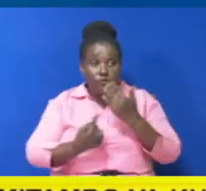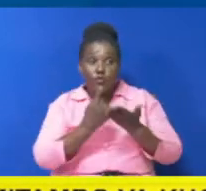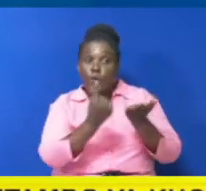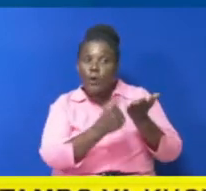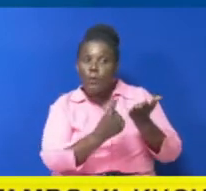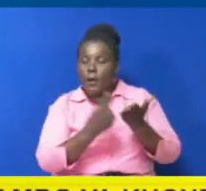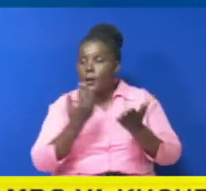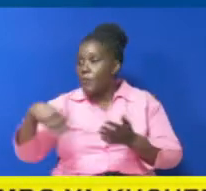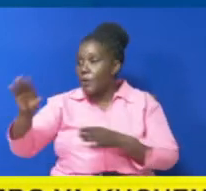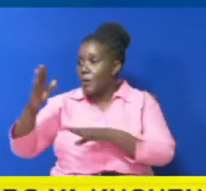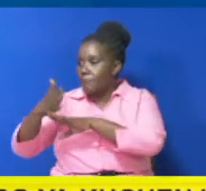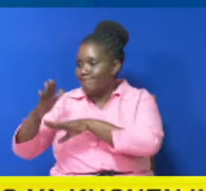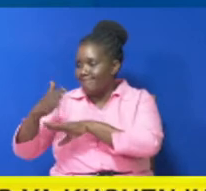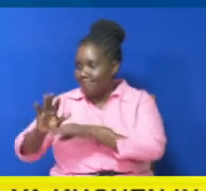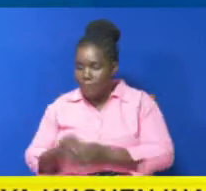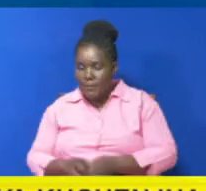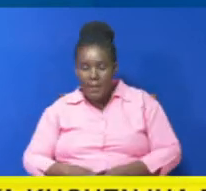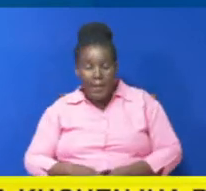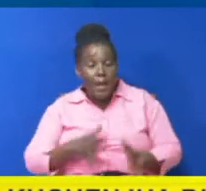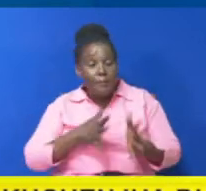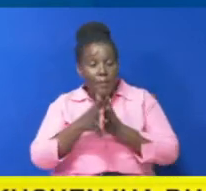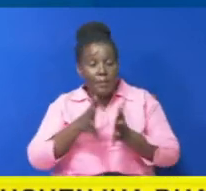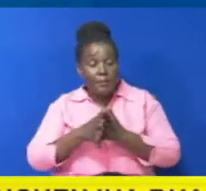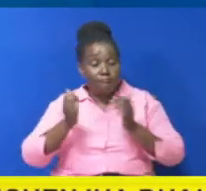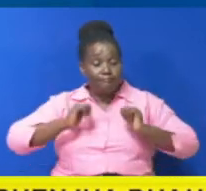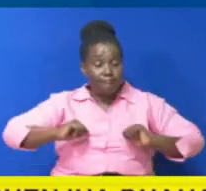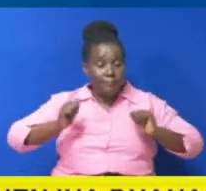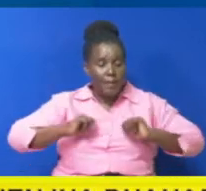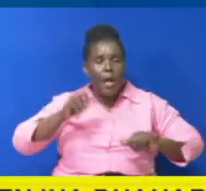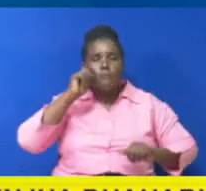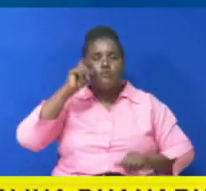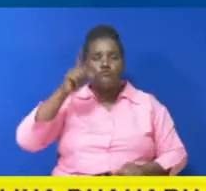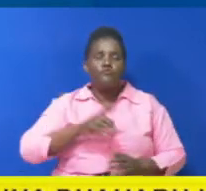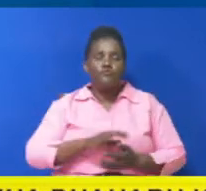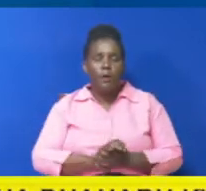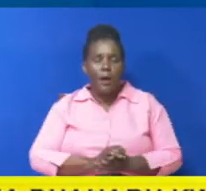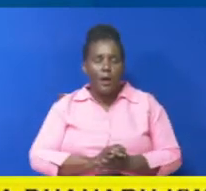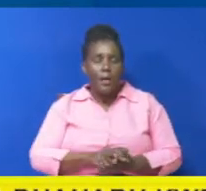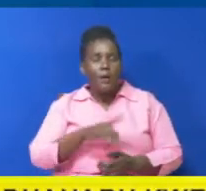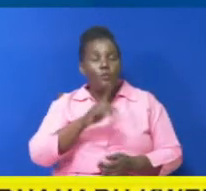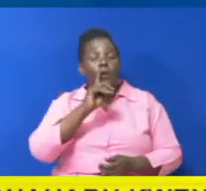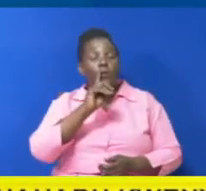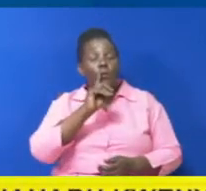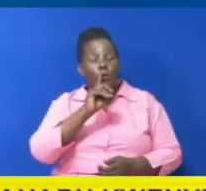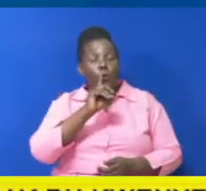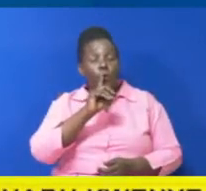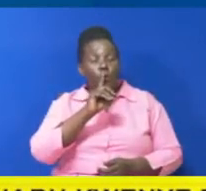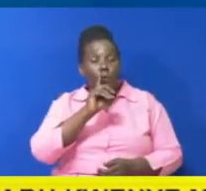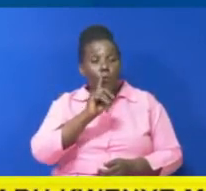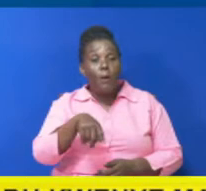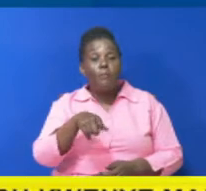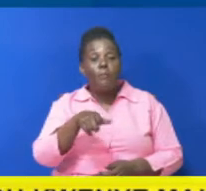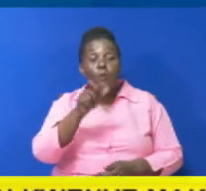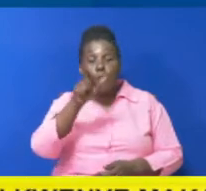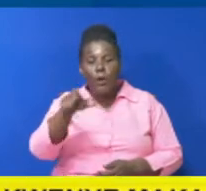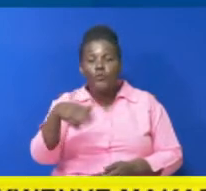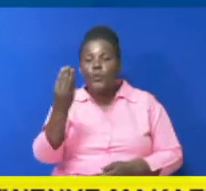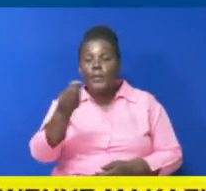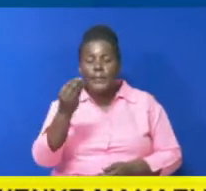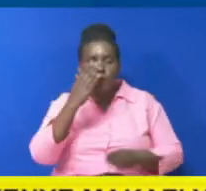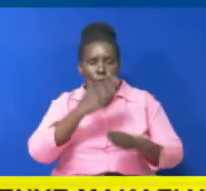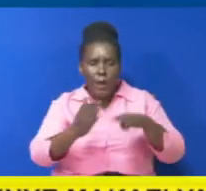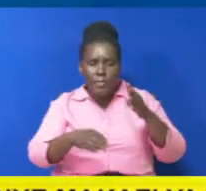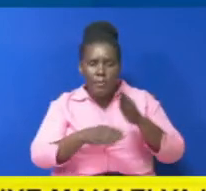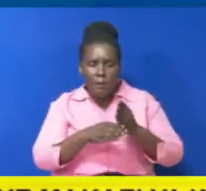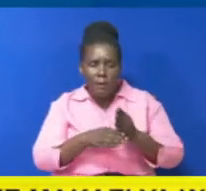ambapo ameeleza kuwa katika ziara yake amebaini kuwepo kwa baadhi ya watu ambao wanajenga mitambo ya kuchenjua dhahabu katika makazi ya